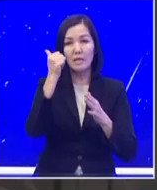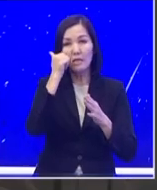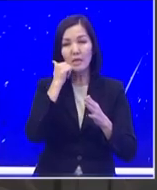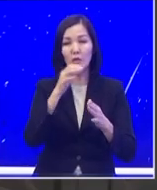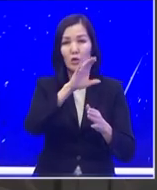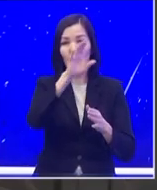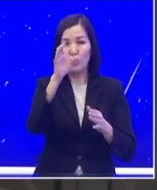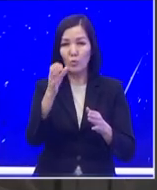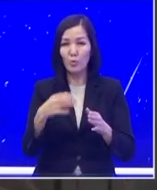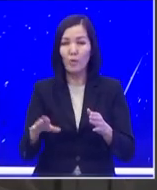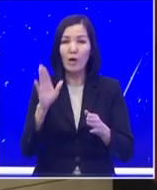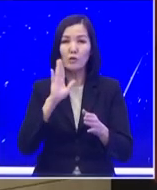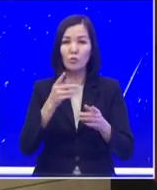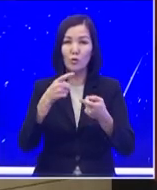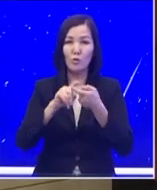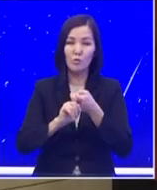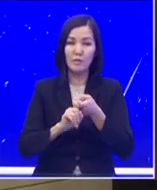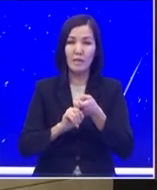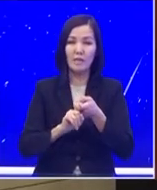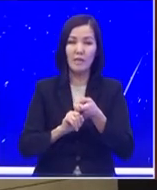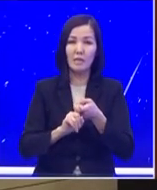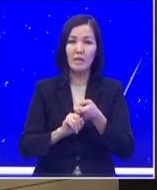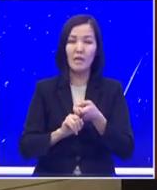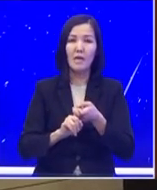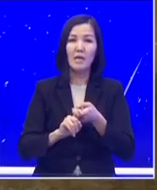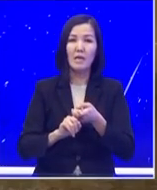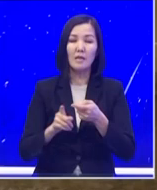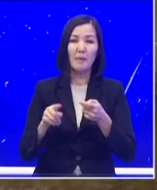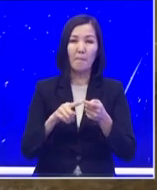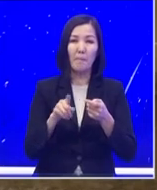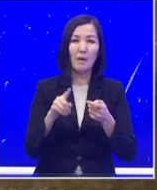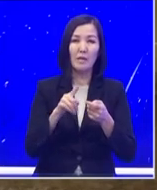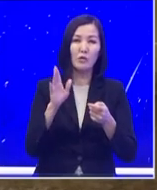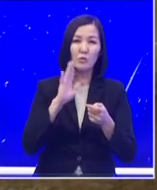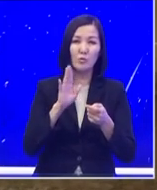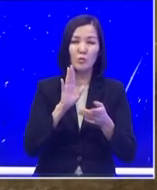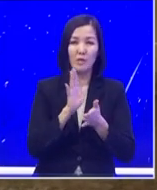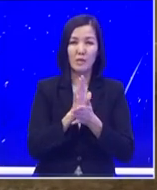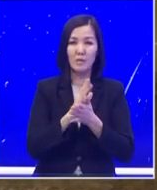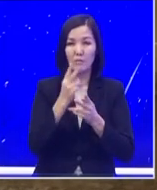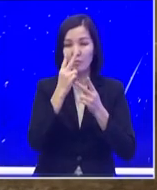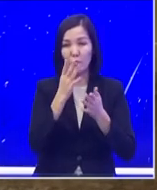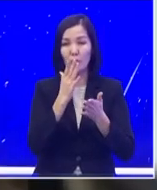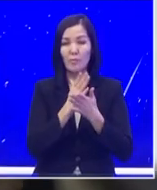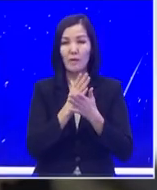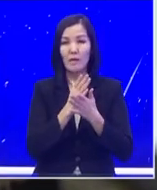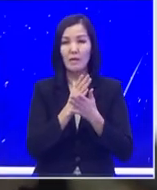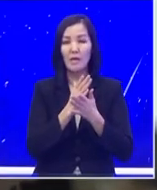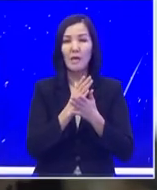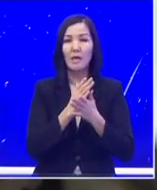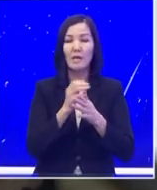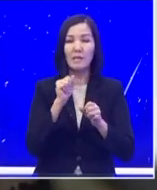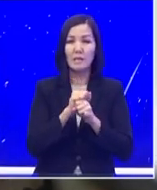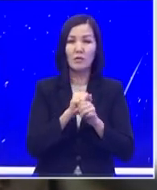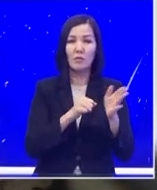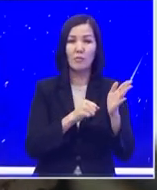тоңазып жатып, жер жібігенде сол ескі құбырдан шыққан балдырлар тұрғындарды шошытып жіберген тәрізді. Ескі құбыр бітеле сала су